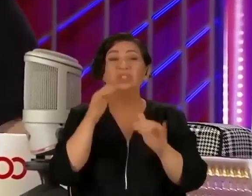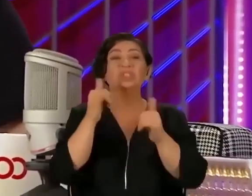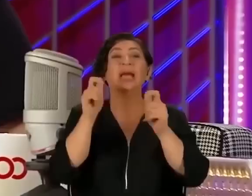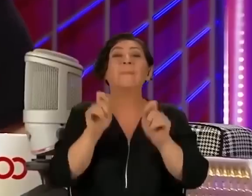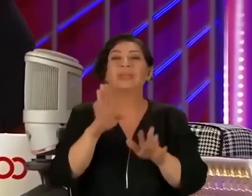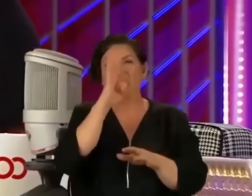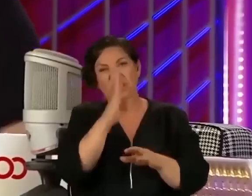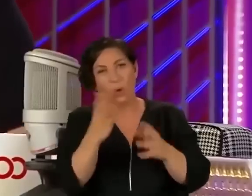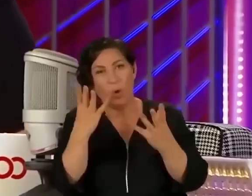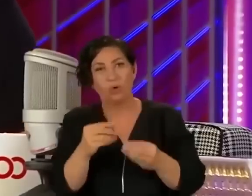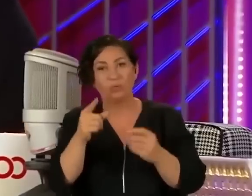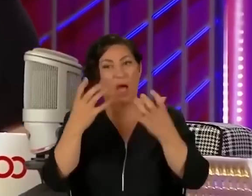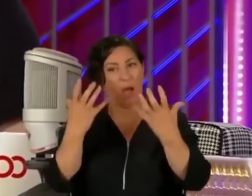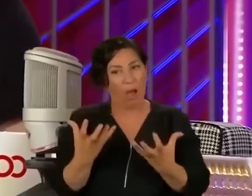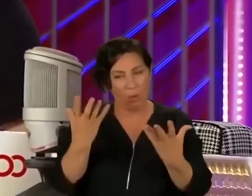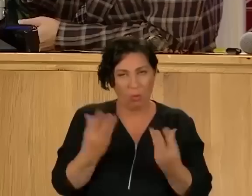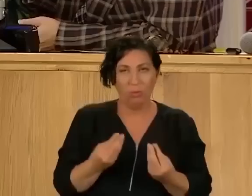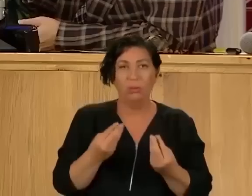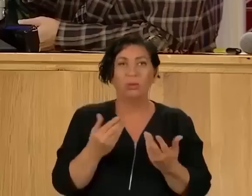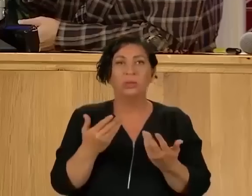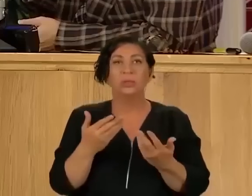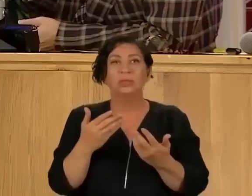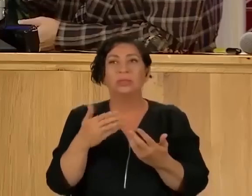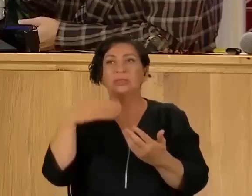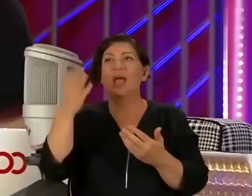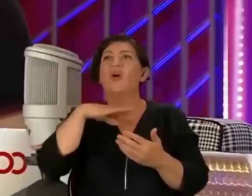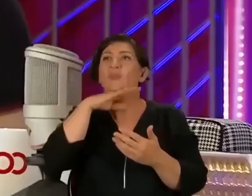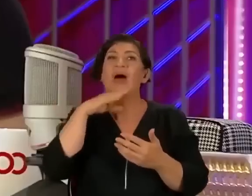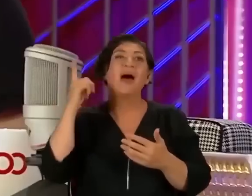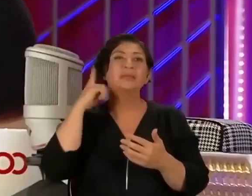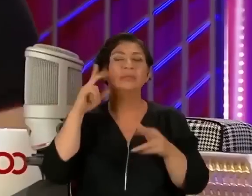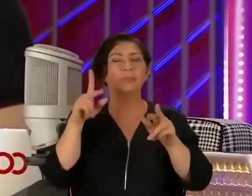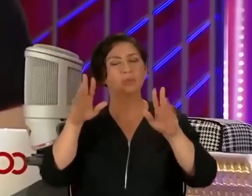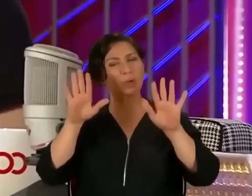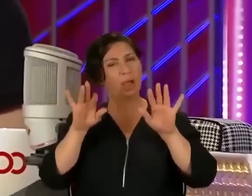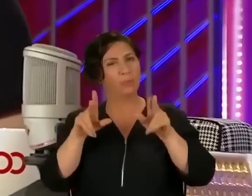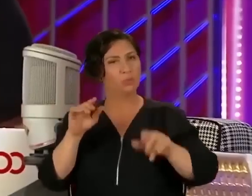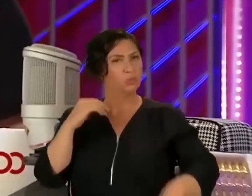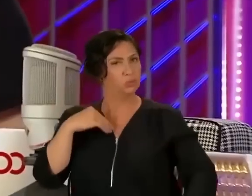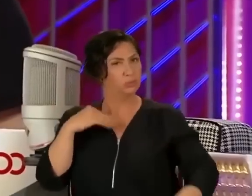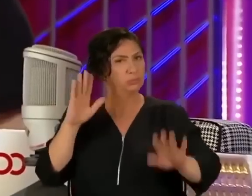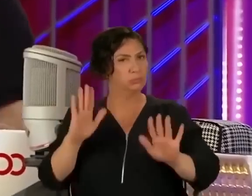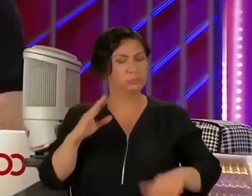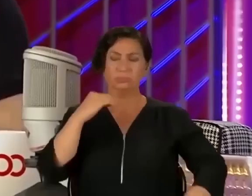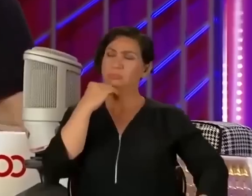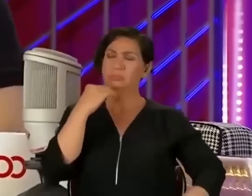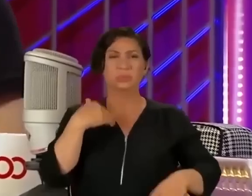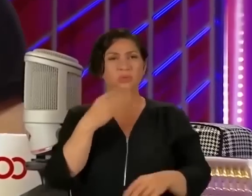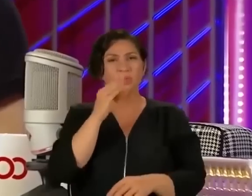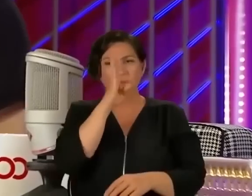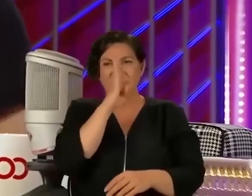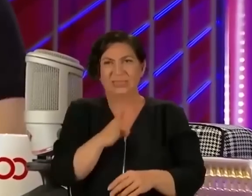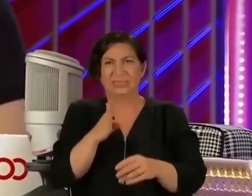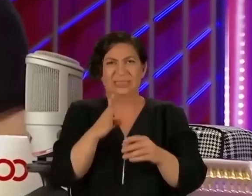yapma Doğu, ciddi ol. Burada ağır ol. Evet. Böyle diğer hani Avrupalı artistler nasıl duruyorsa onlar gibi dur. Evet. O kendimi